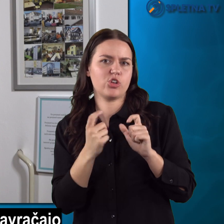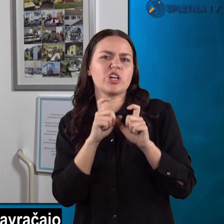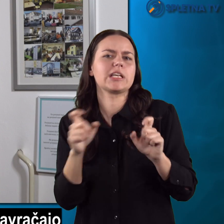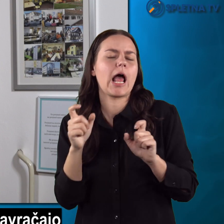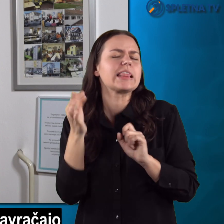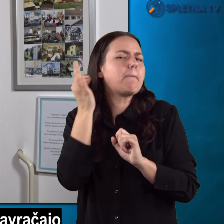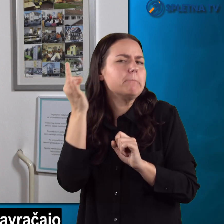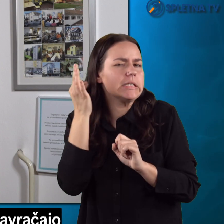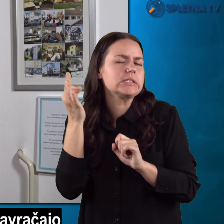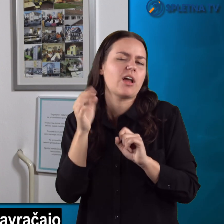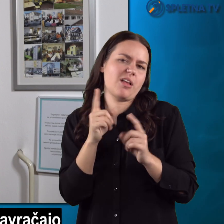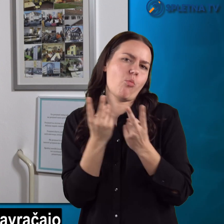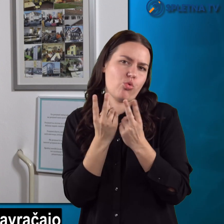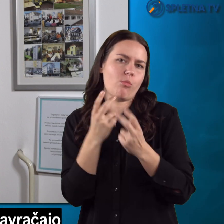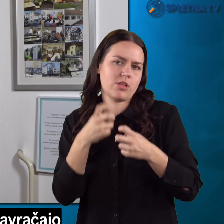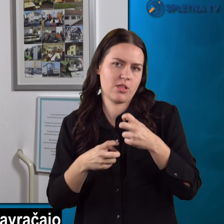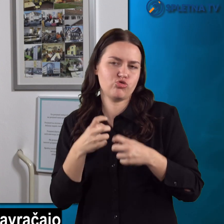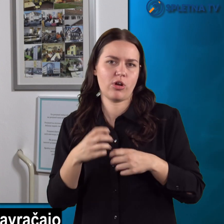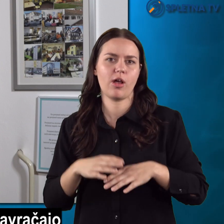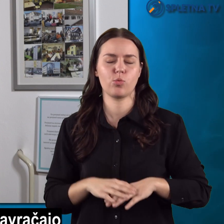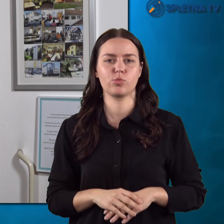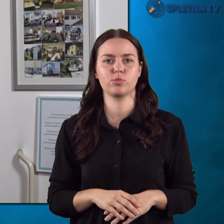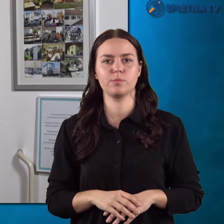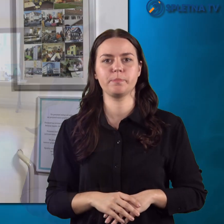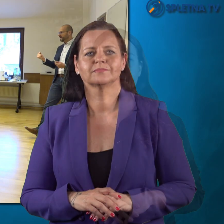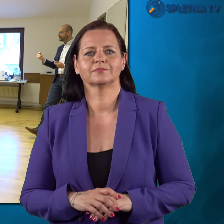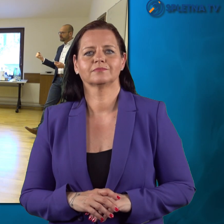zaradi piskanja in podobnih težav.